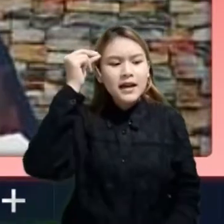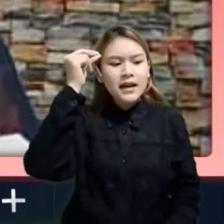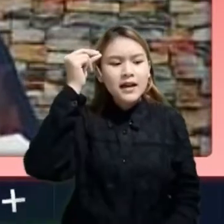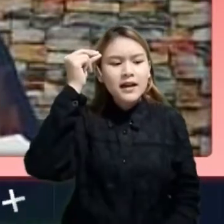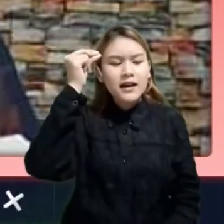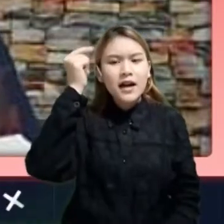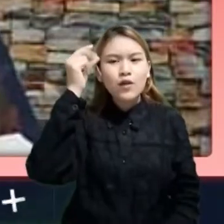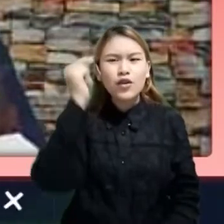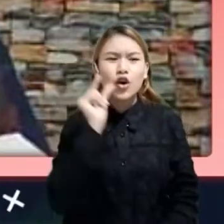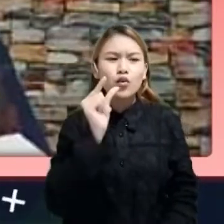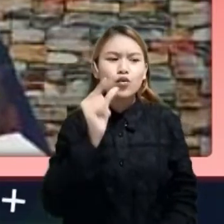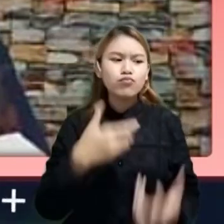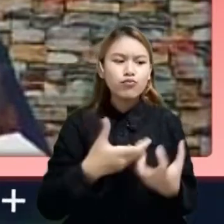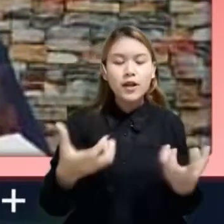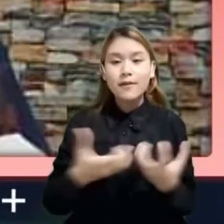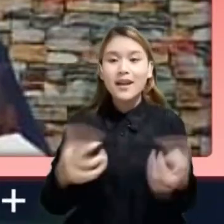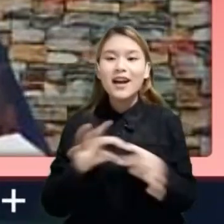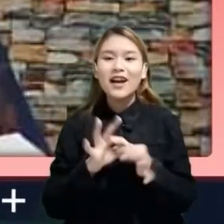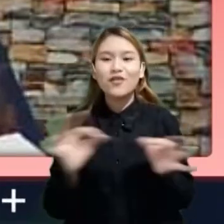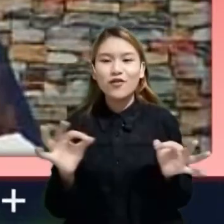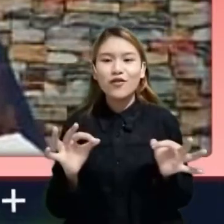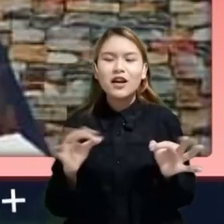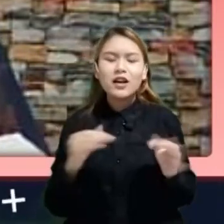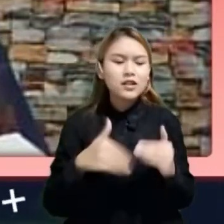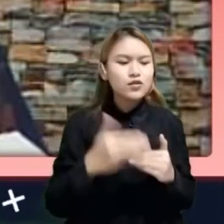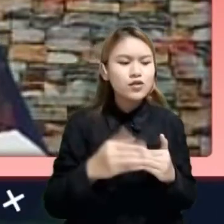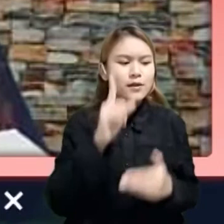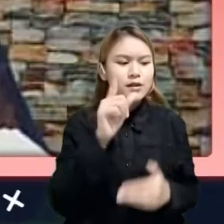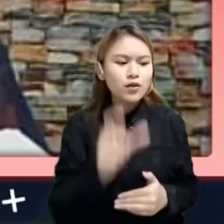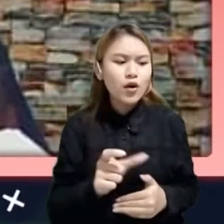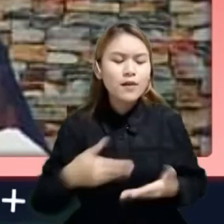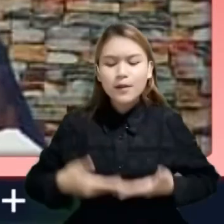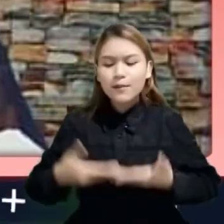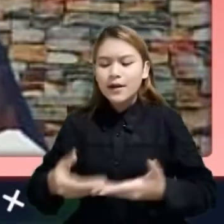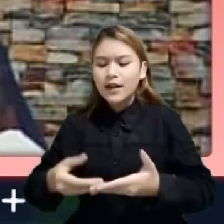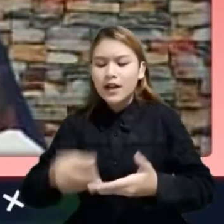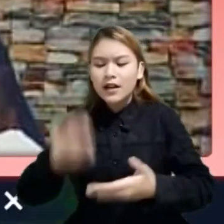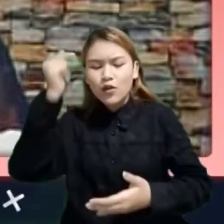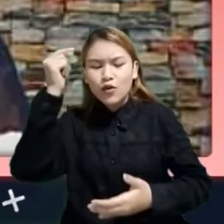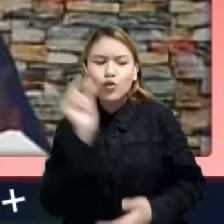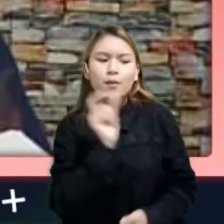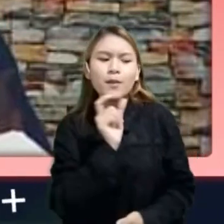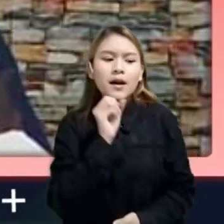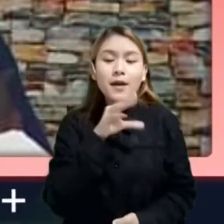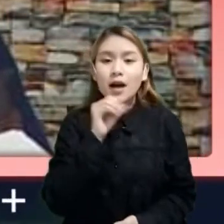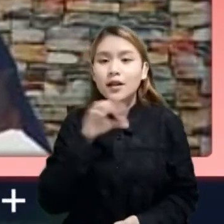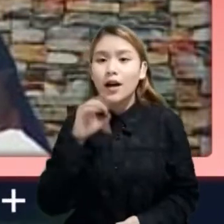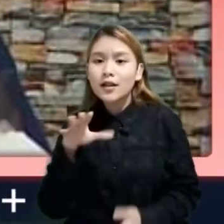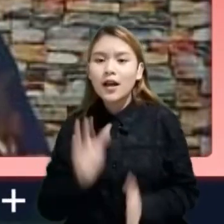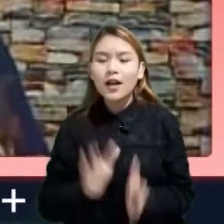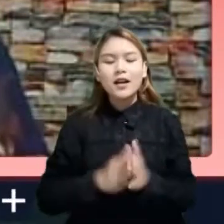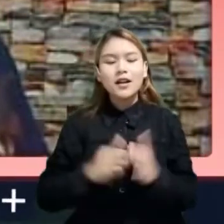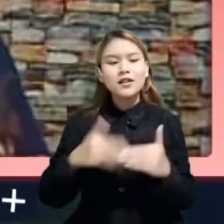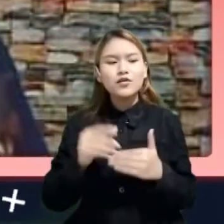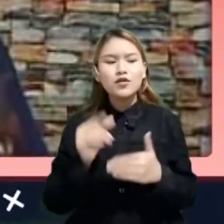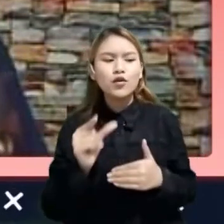roh, kepada yang seorang Ia memberikan karunia untuk berkata-kata, dan kepada yang lain Ia memberikan karunia untuk menafsirkan